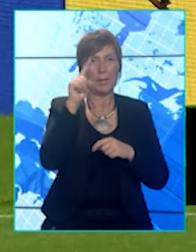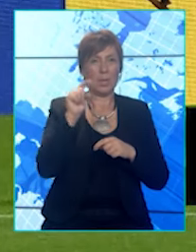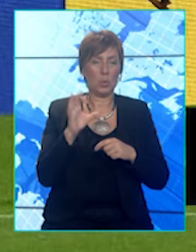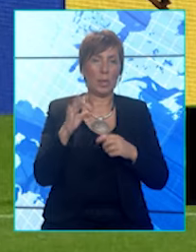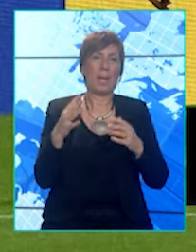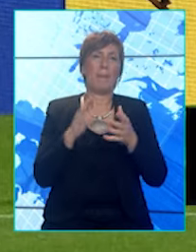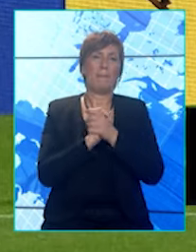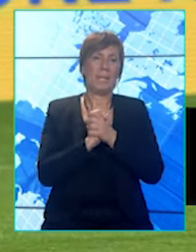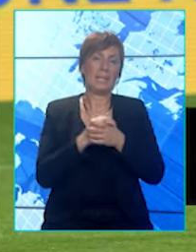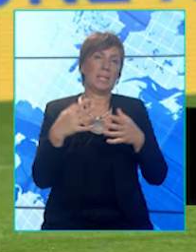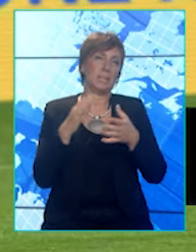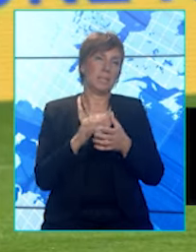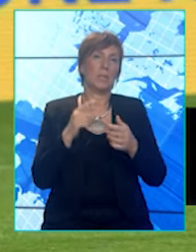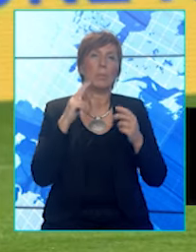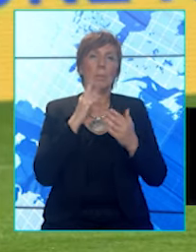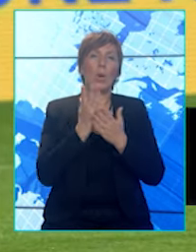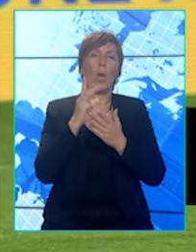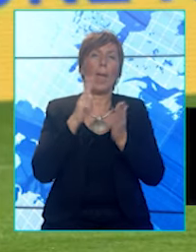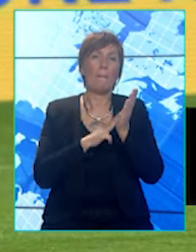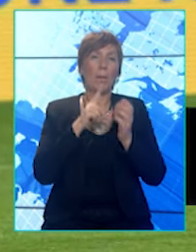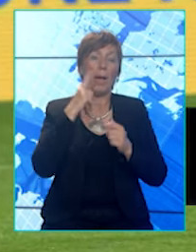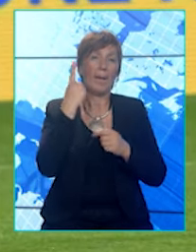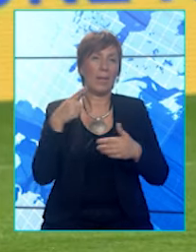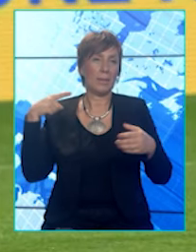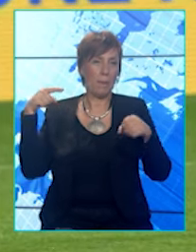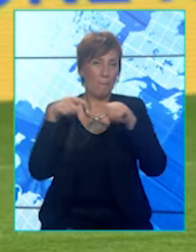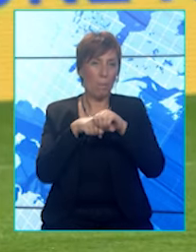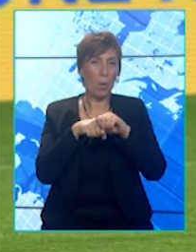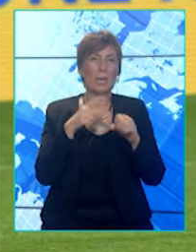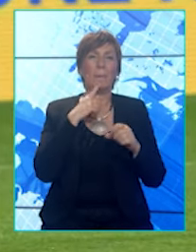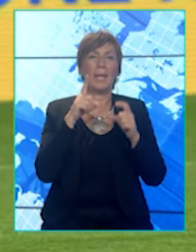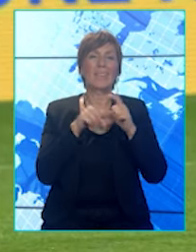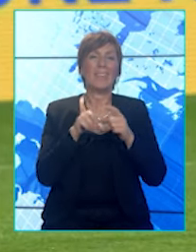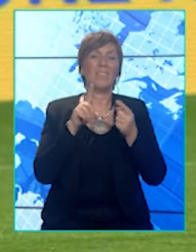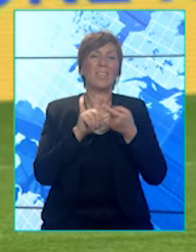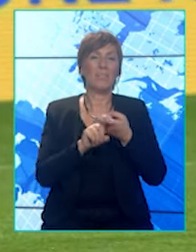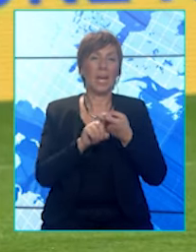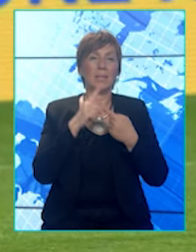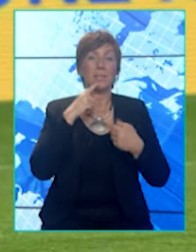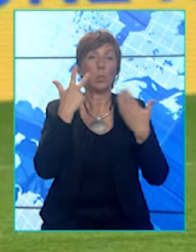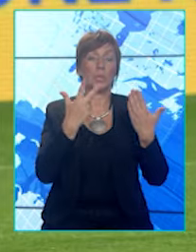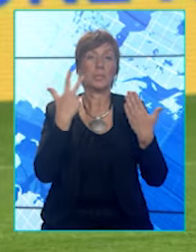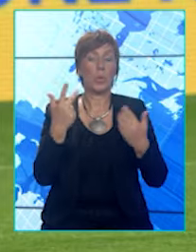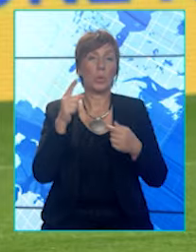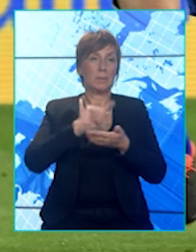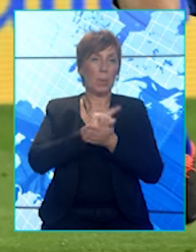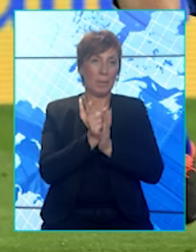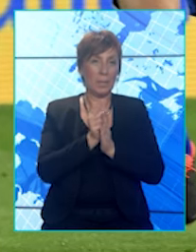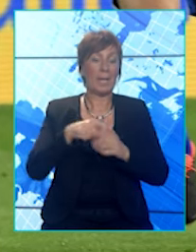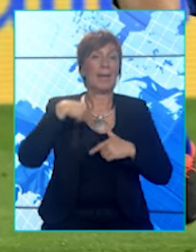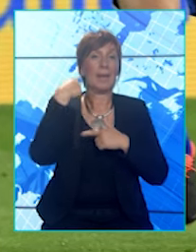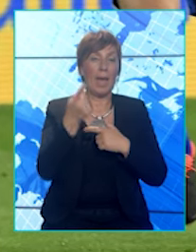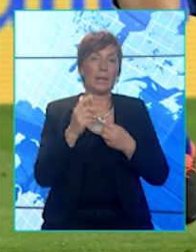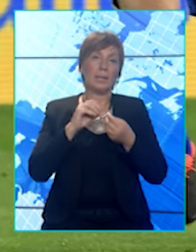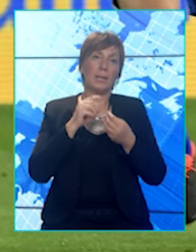1-0. Prijateljski susret odigran je u Empoliju, a jedini pogodak na utakmici postigao je Davide Fratezi u 38. minuti.